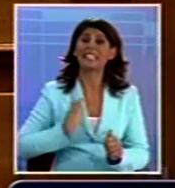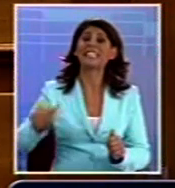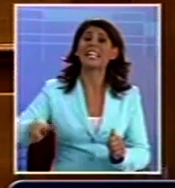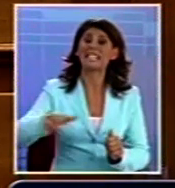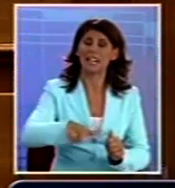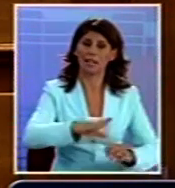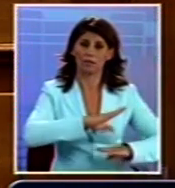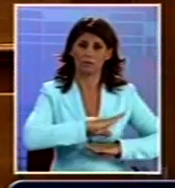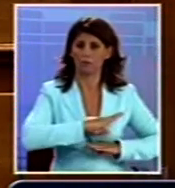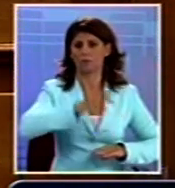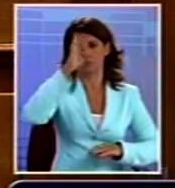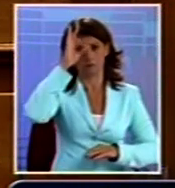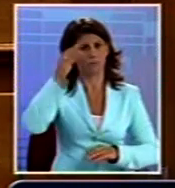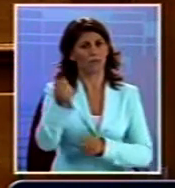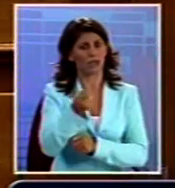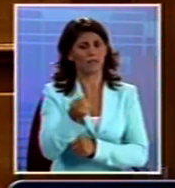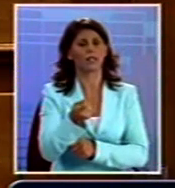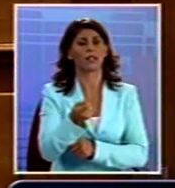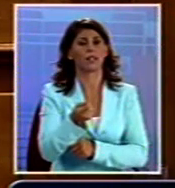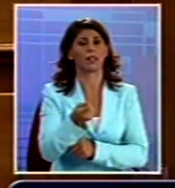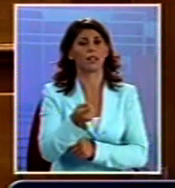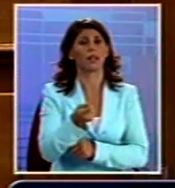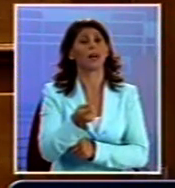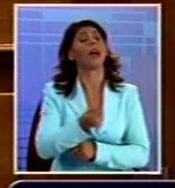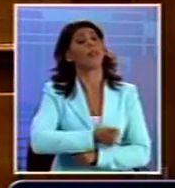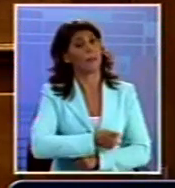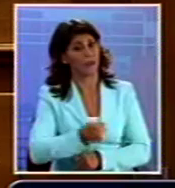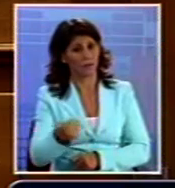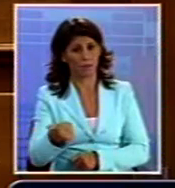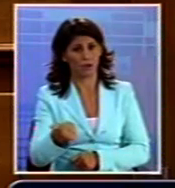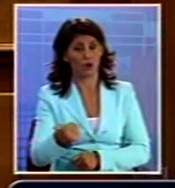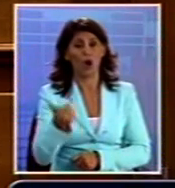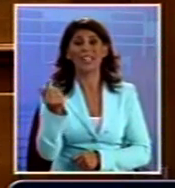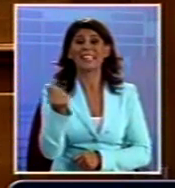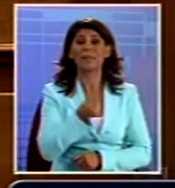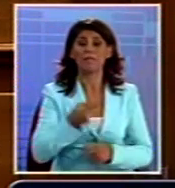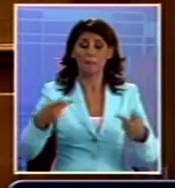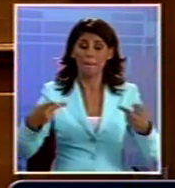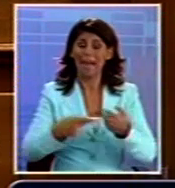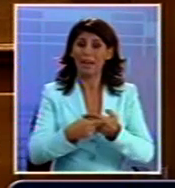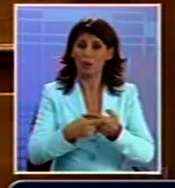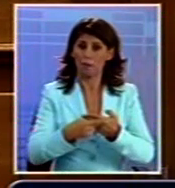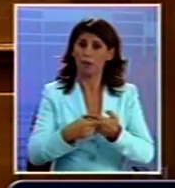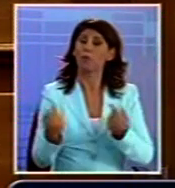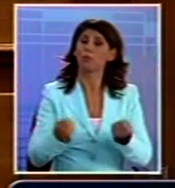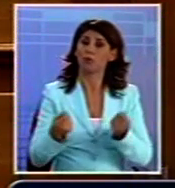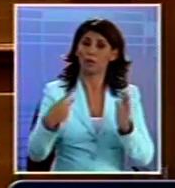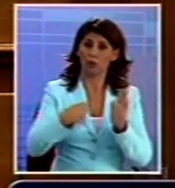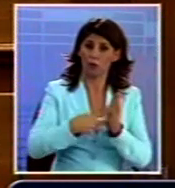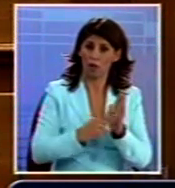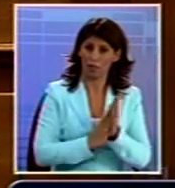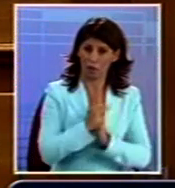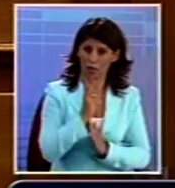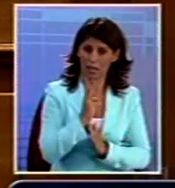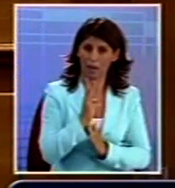ενόπλων δυνάμεων και των σωμάτων ασφαλείας θα παίρνουν πίσω τη μισή περικοπή που τους έγινε από το